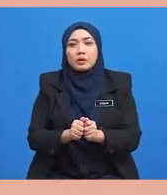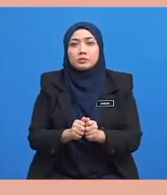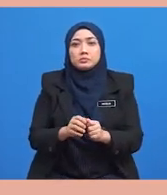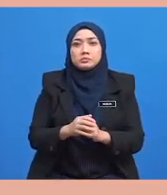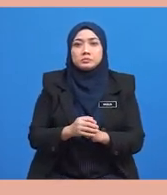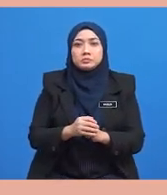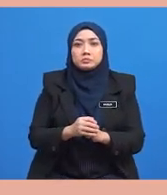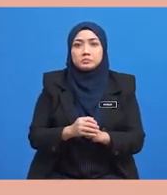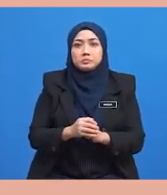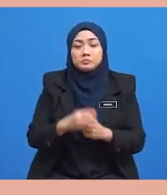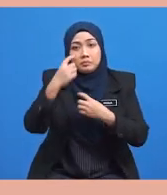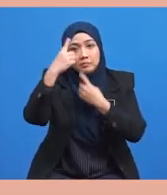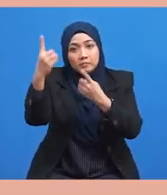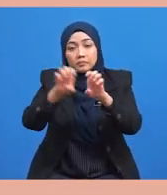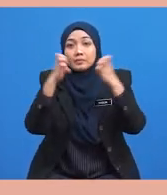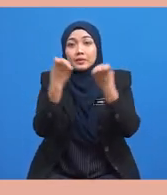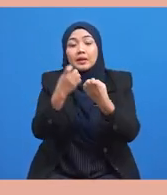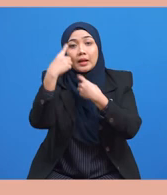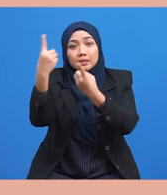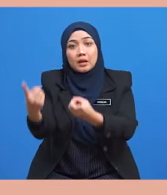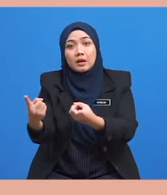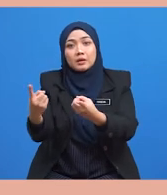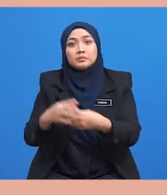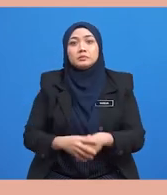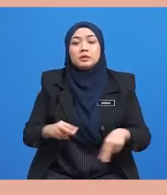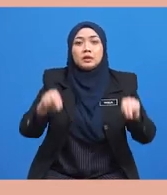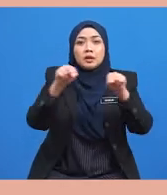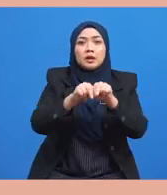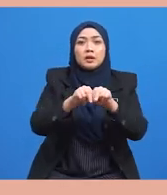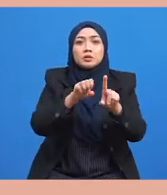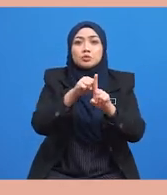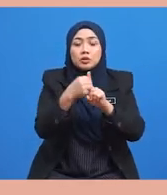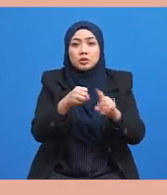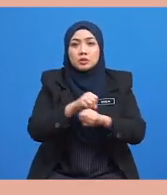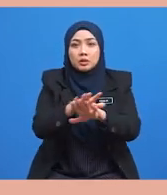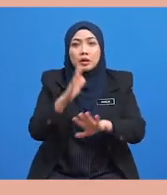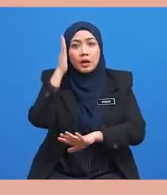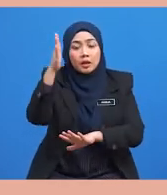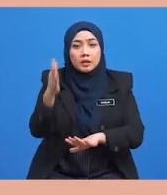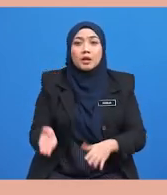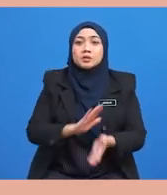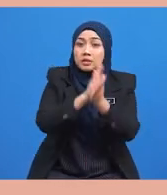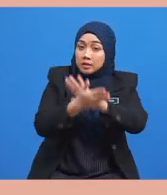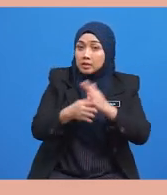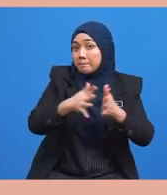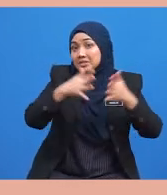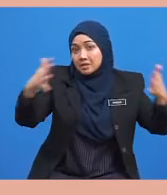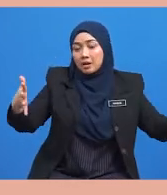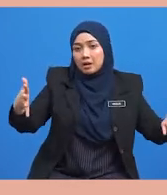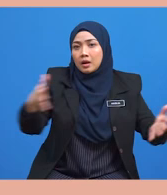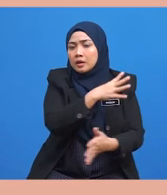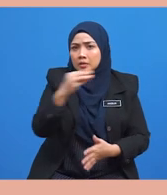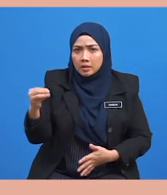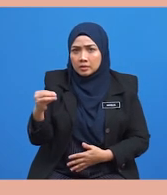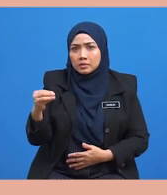yang akan menyebabkan sukatan serakan bagi set data baharu akan menjadi lebih besar